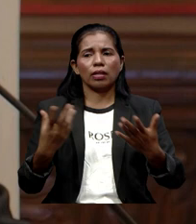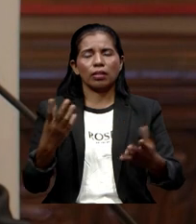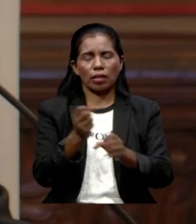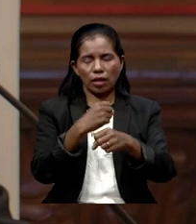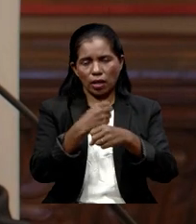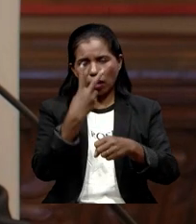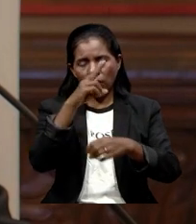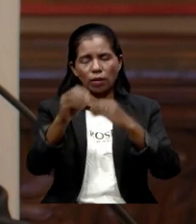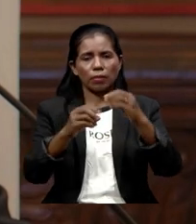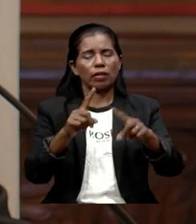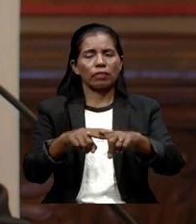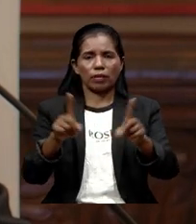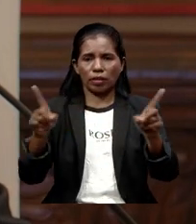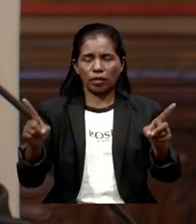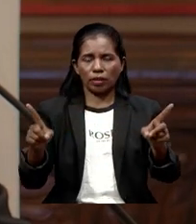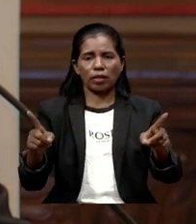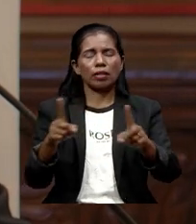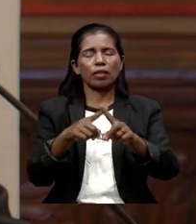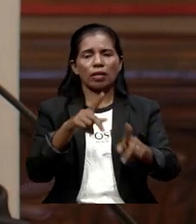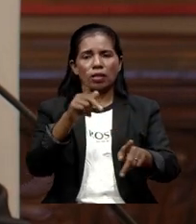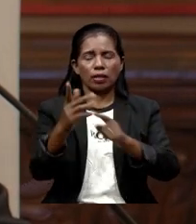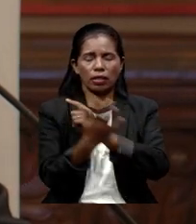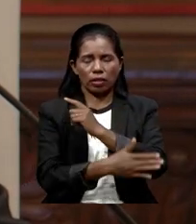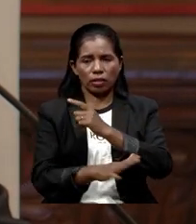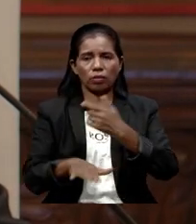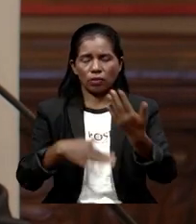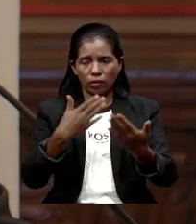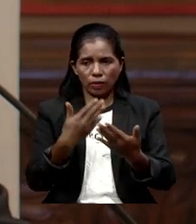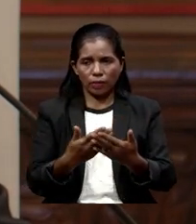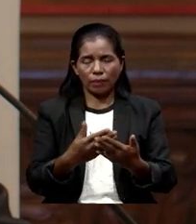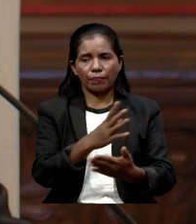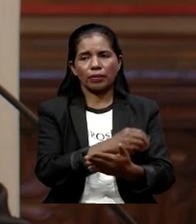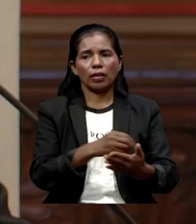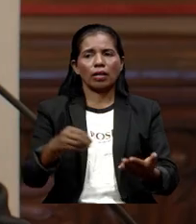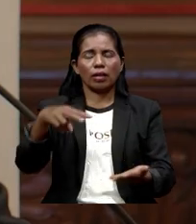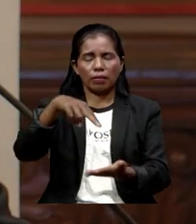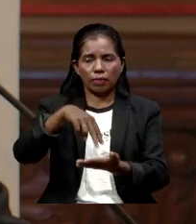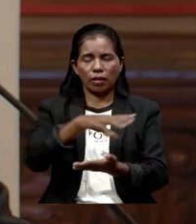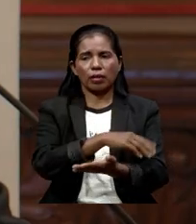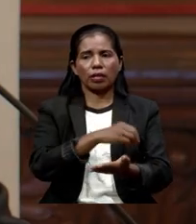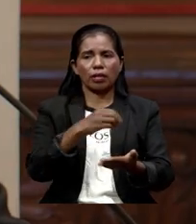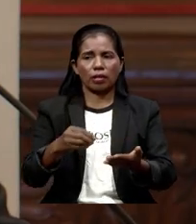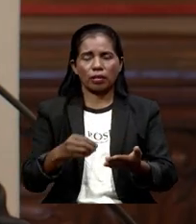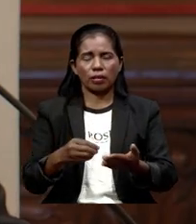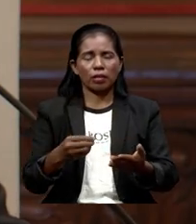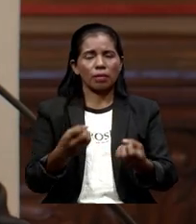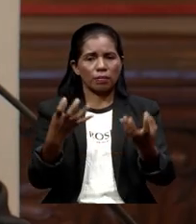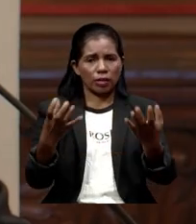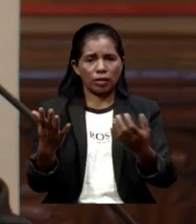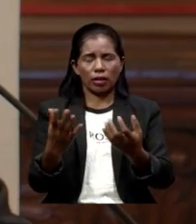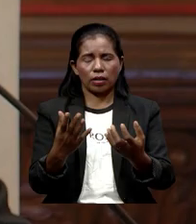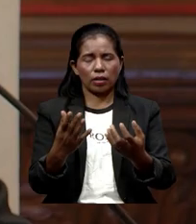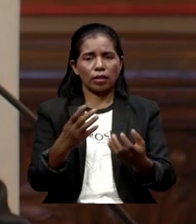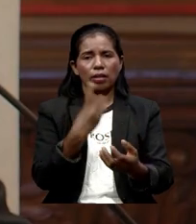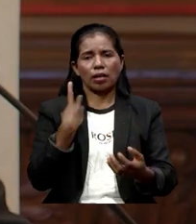perbedaan, di mana Indonesia sebagai negara majemuk yang terdiri dari beragam etnis.